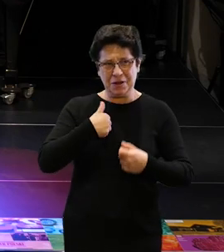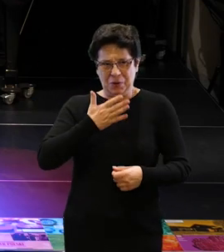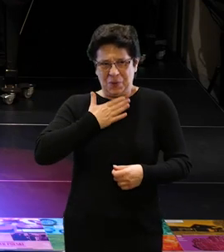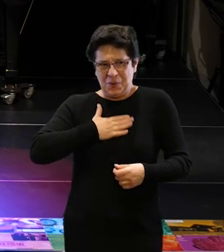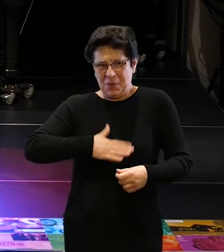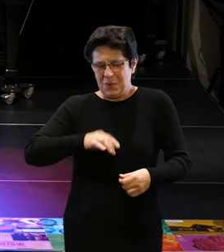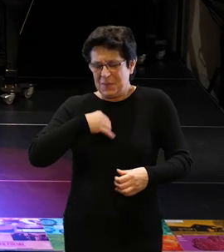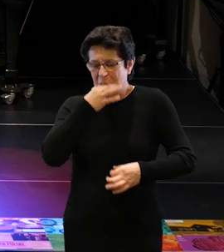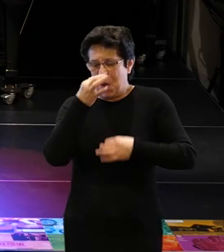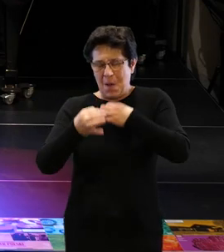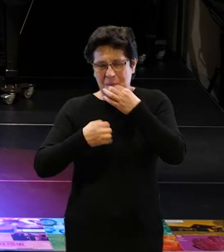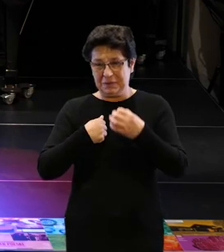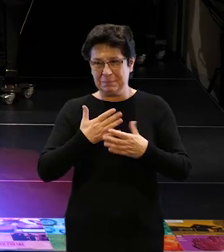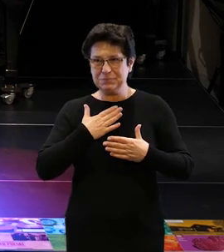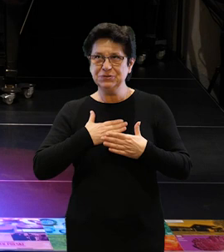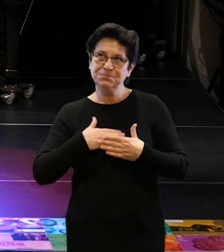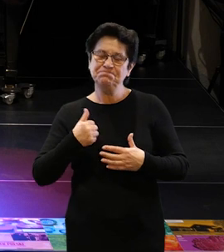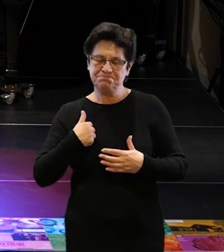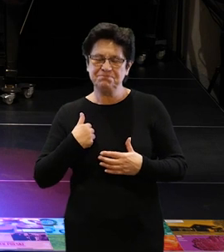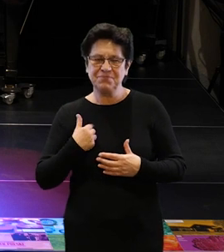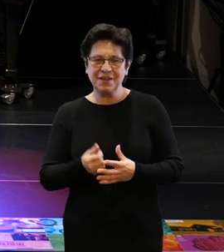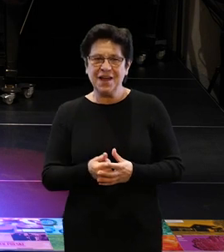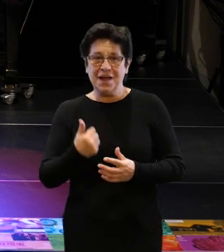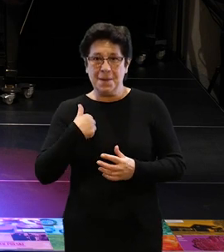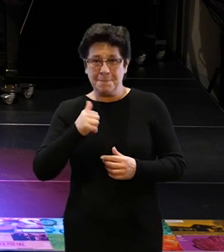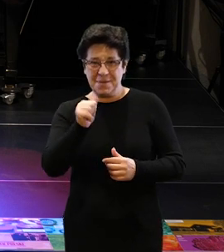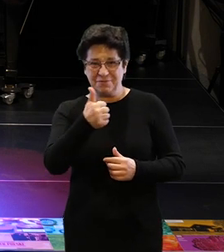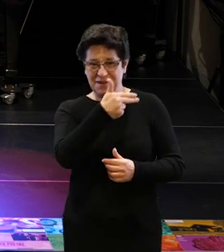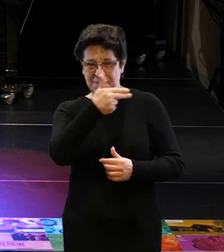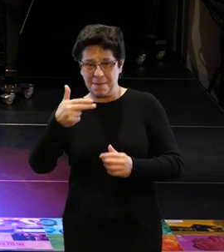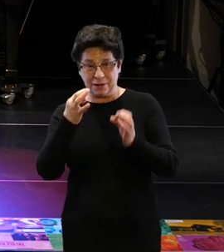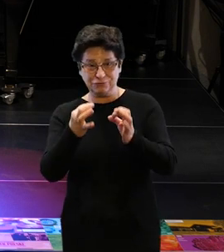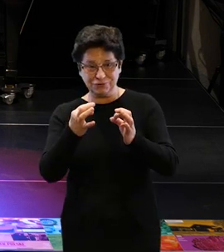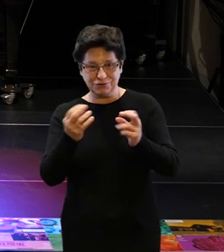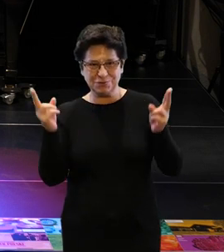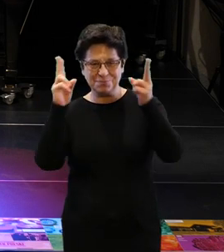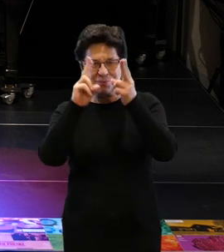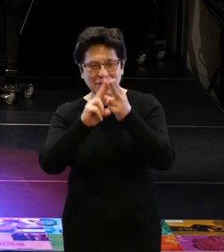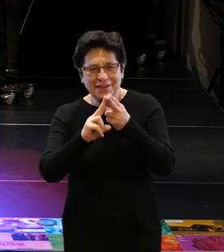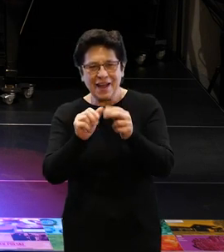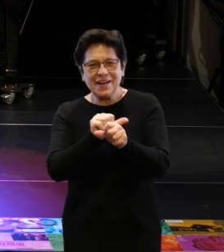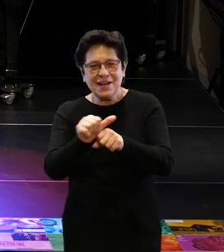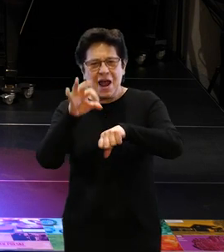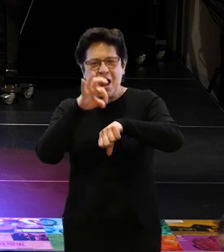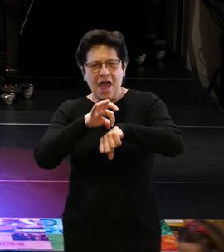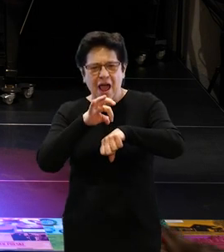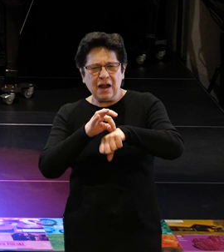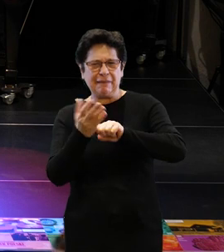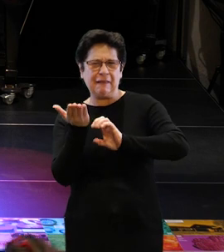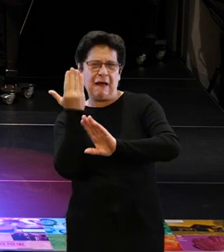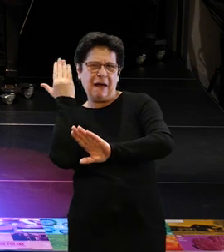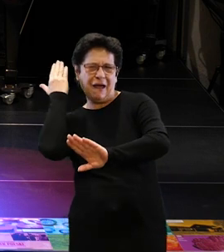to z całą przyjemnością to zrobiłem pierwszym tematem dzisiejszego spotkania są lekarze dawnego